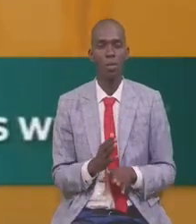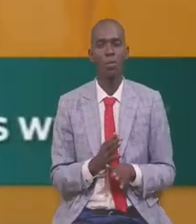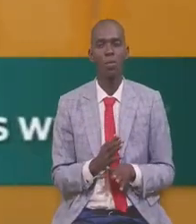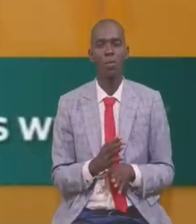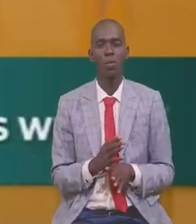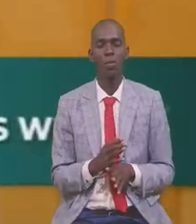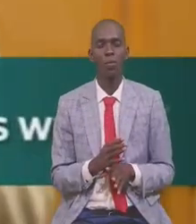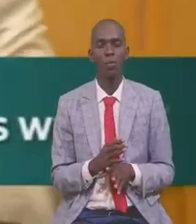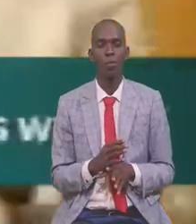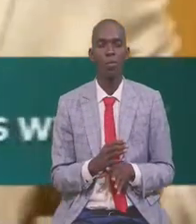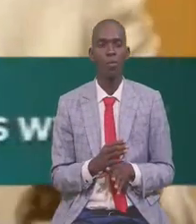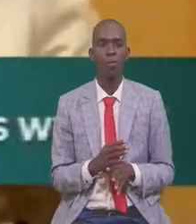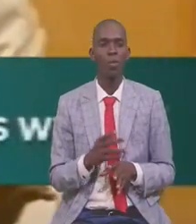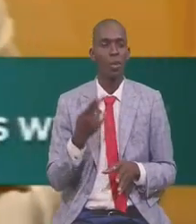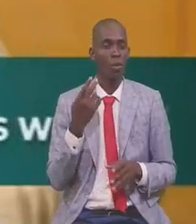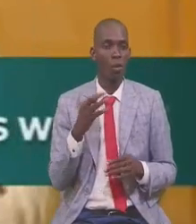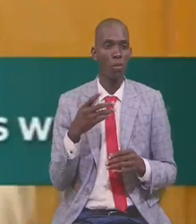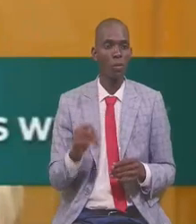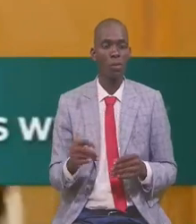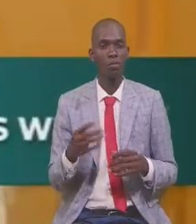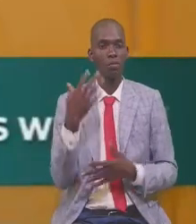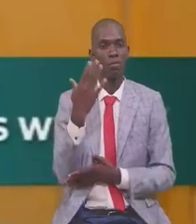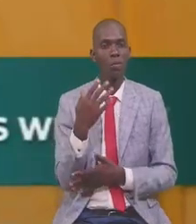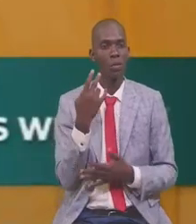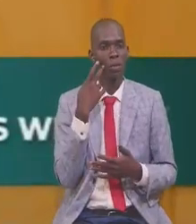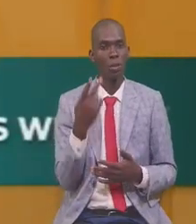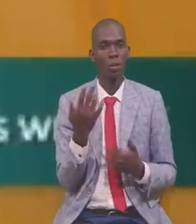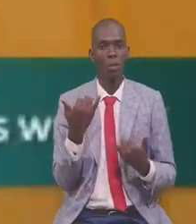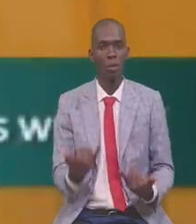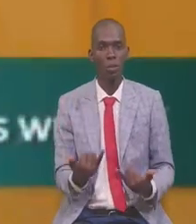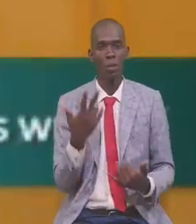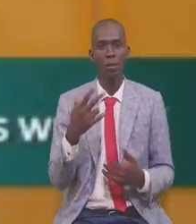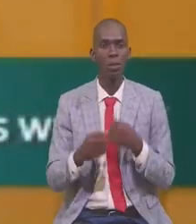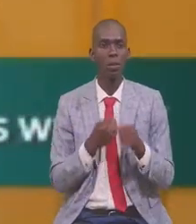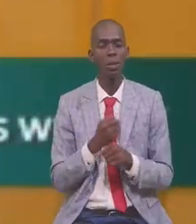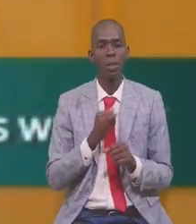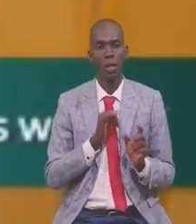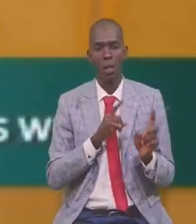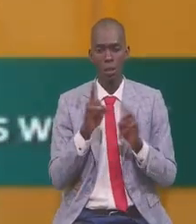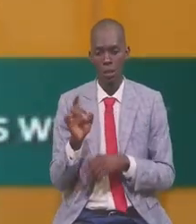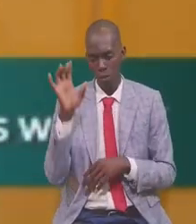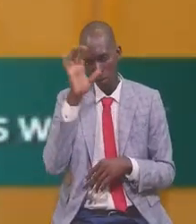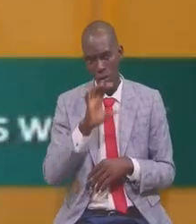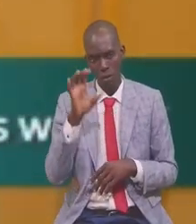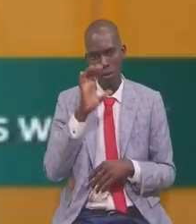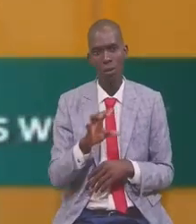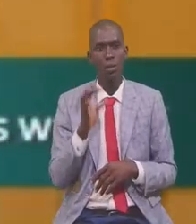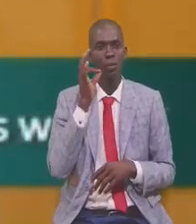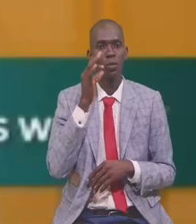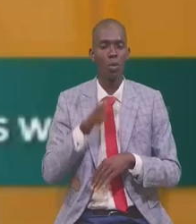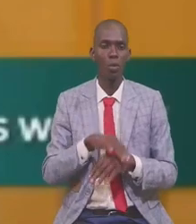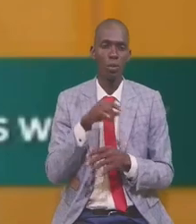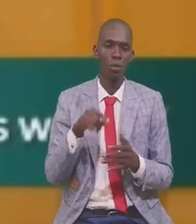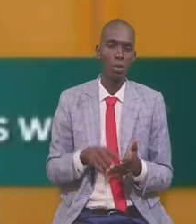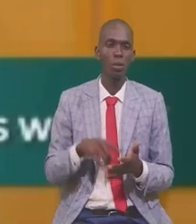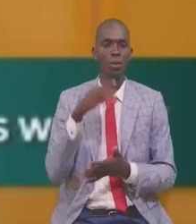voilà 3 ans que je viens chercher du fruit à ce figuier et je n'en trouve